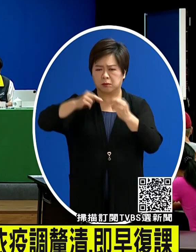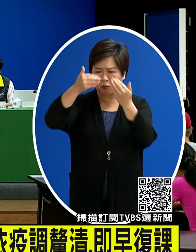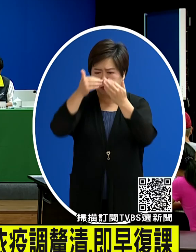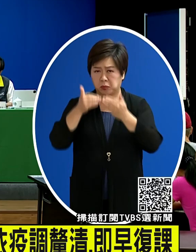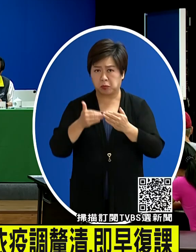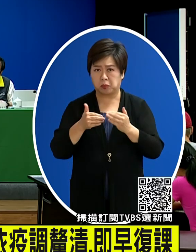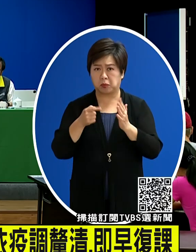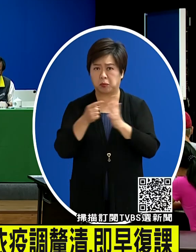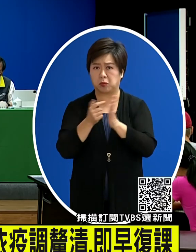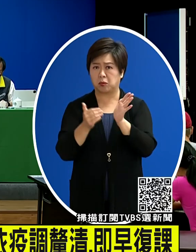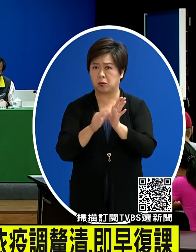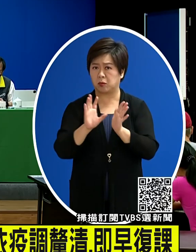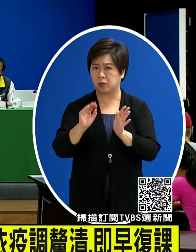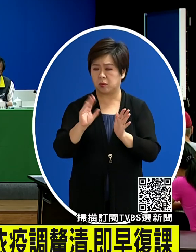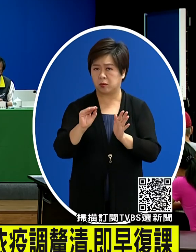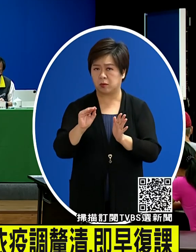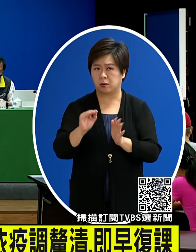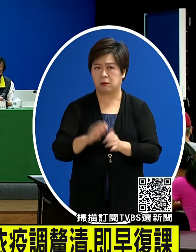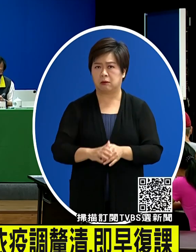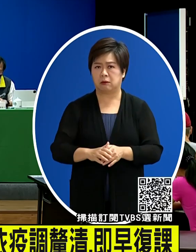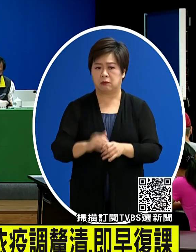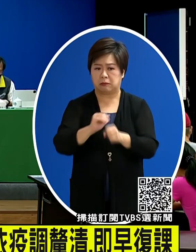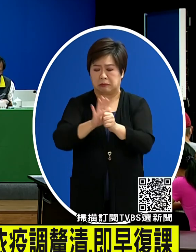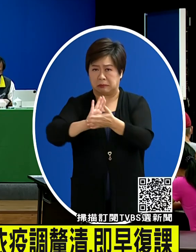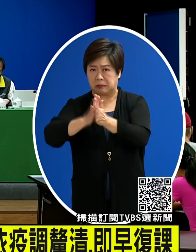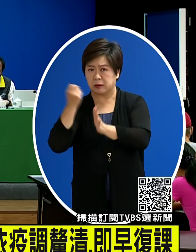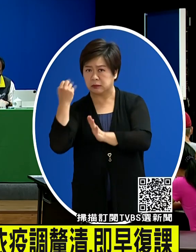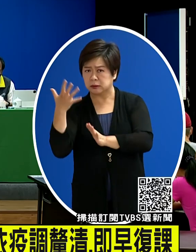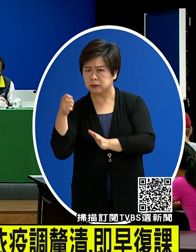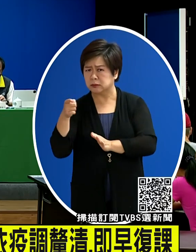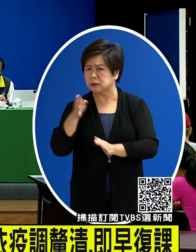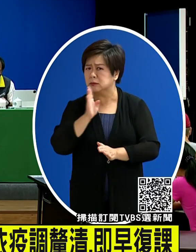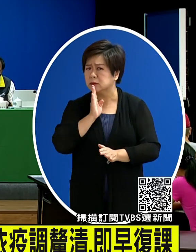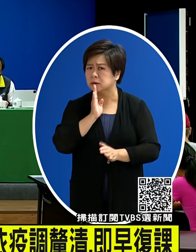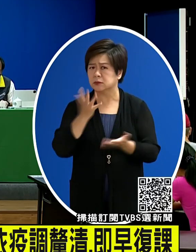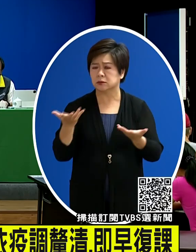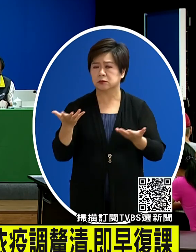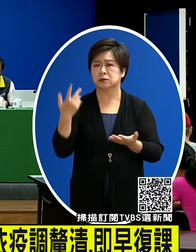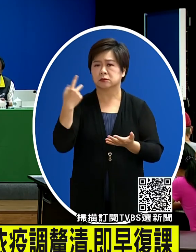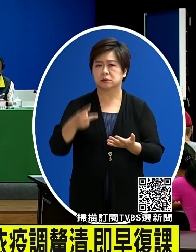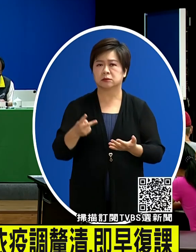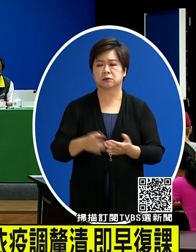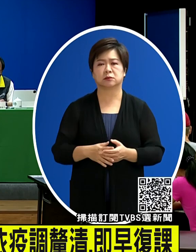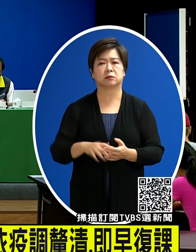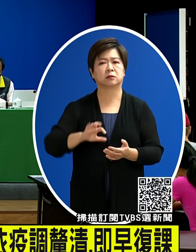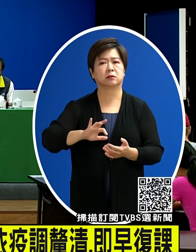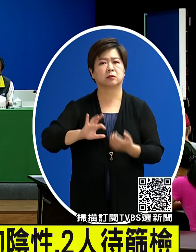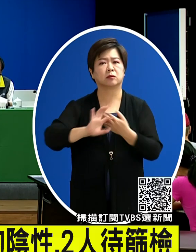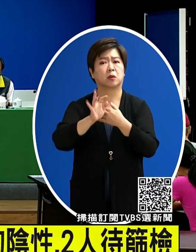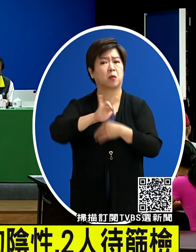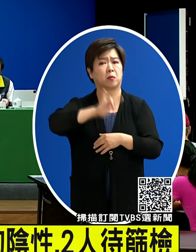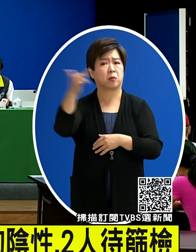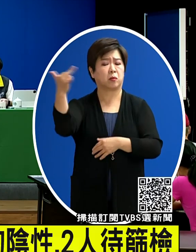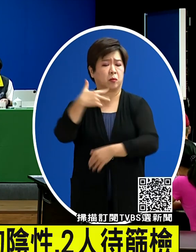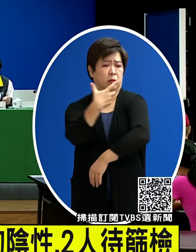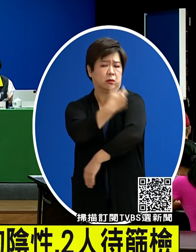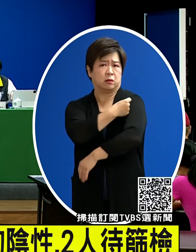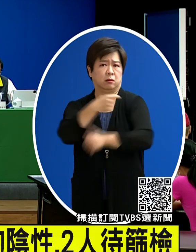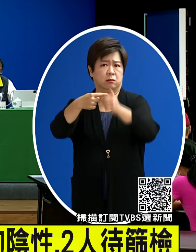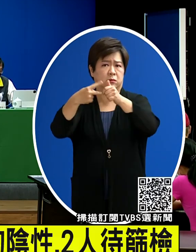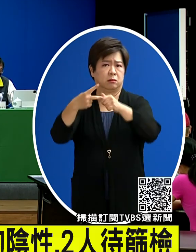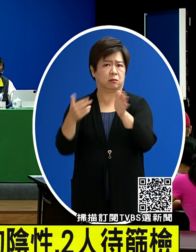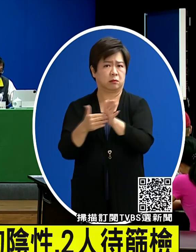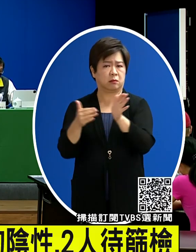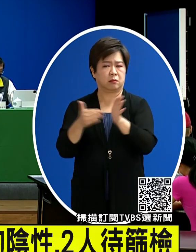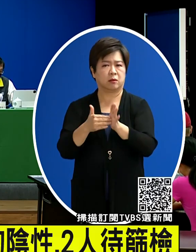有结果？那是不是有感染这个变异株的状况？然后第二题是想请教，就是说国际航空的机组员打完两剂，只要自我健康